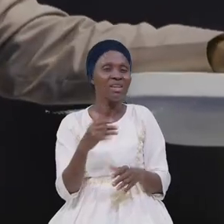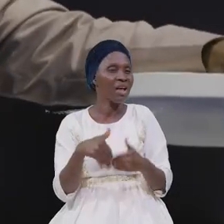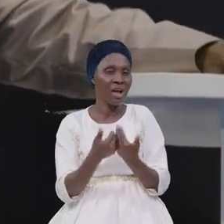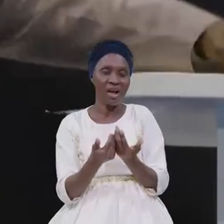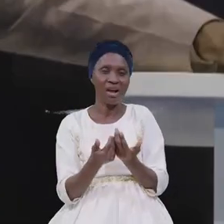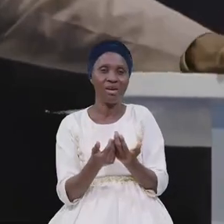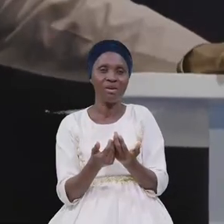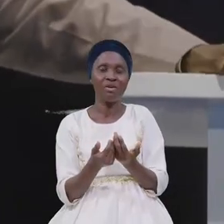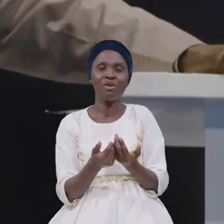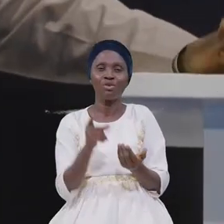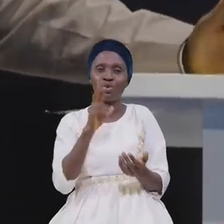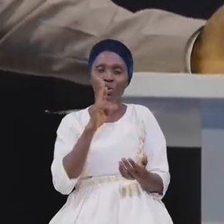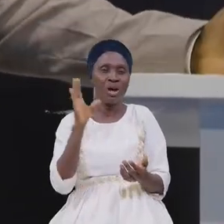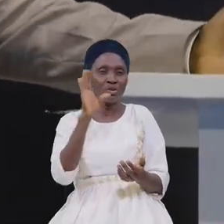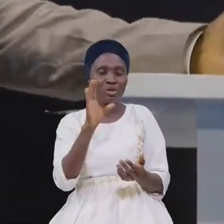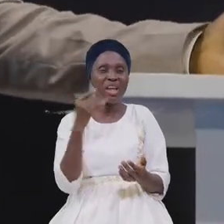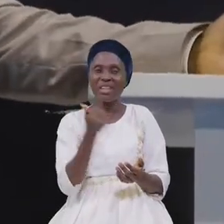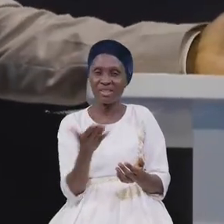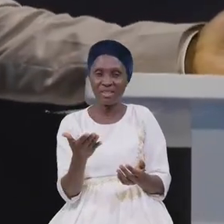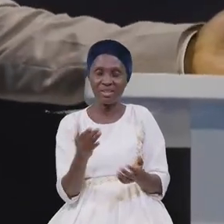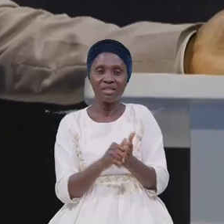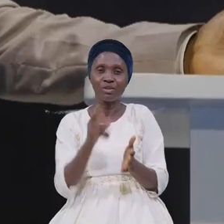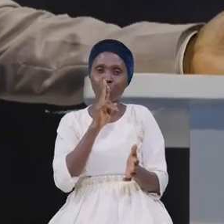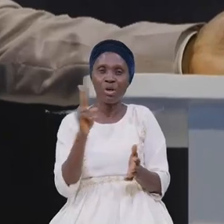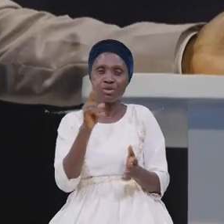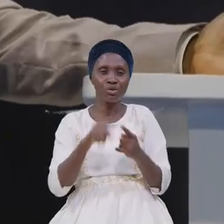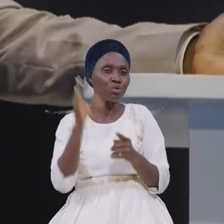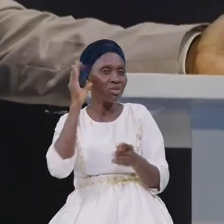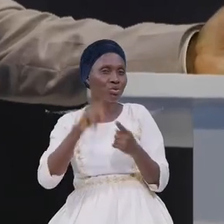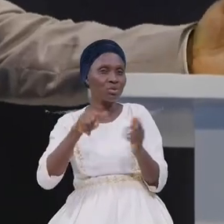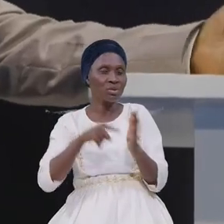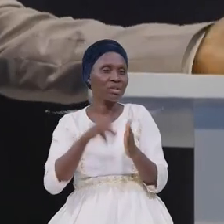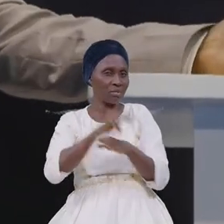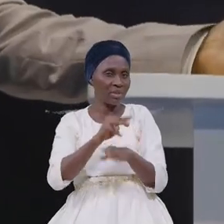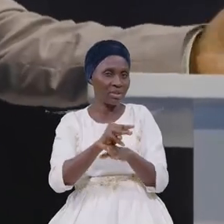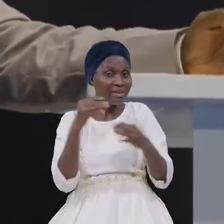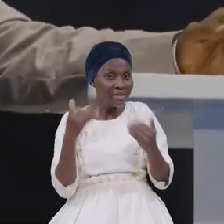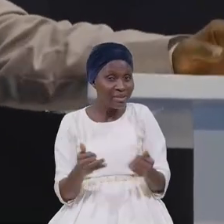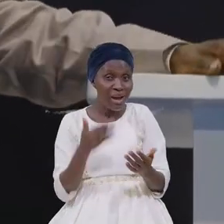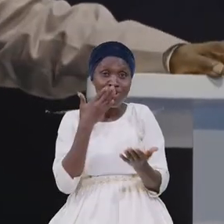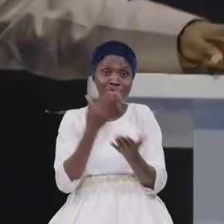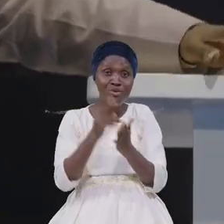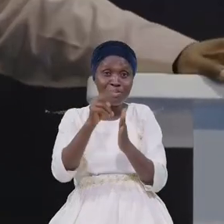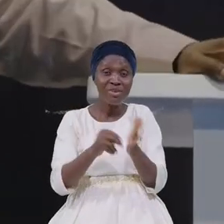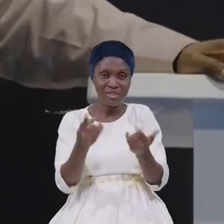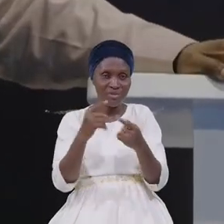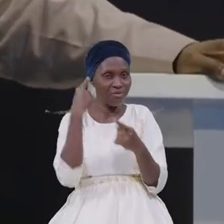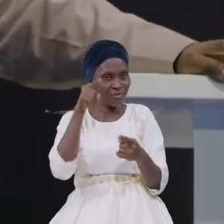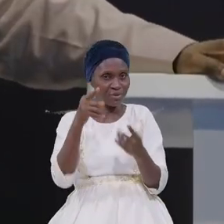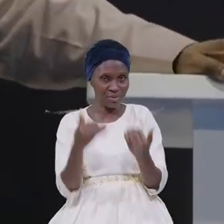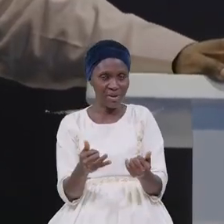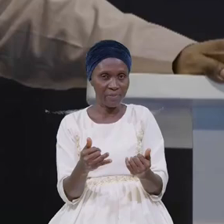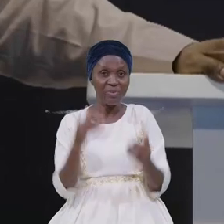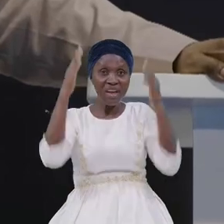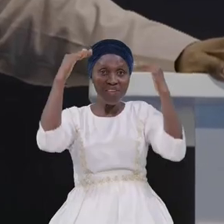soit X ou que ce soit Facebook, la bonté est venue pour vous. La pluie de la justice est venue pour